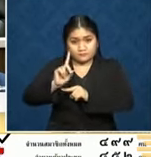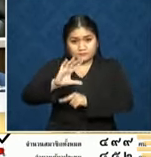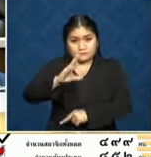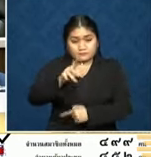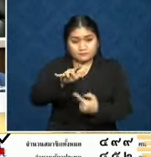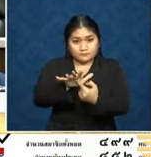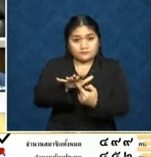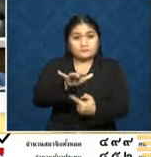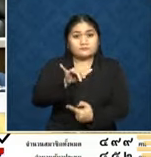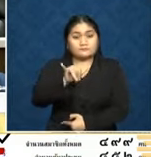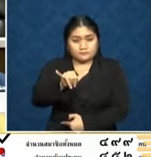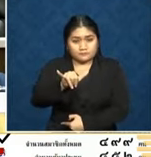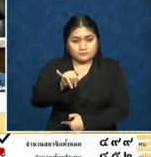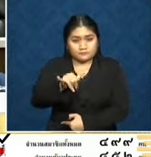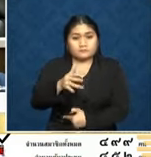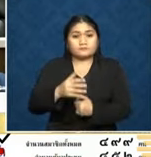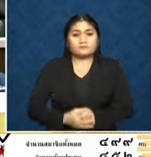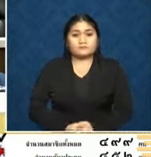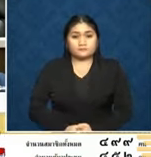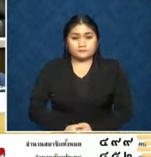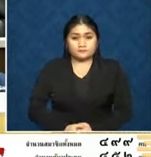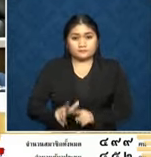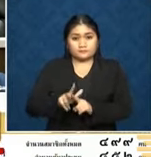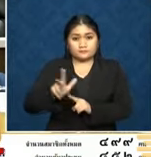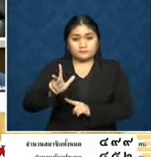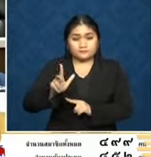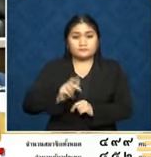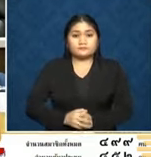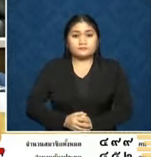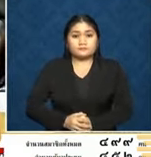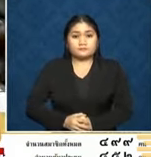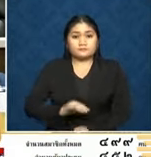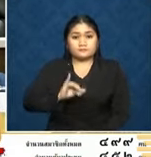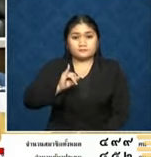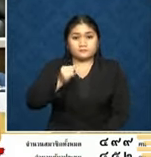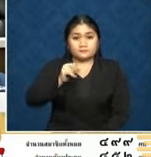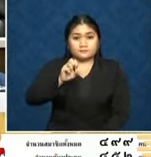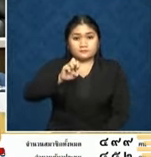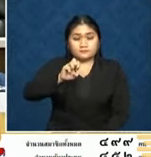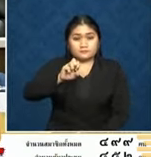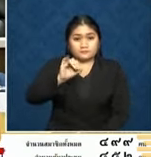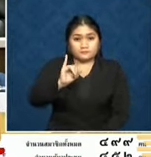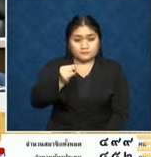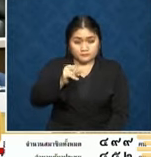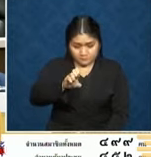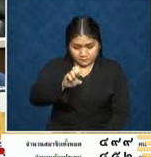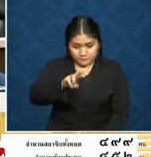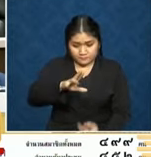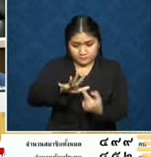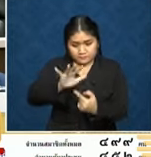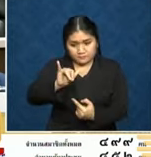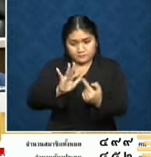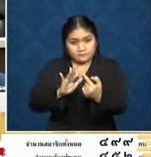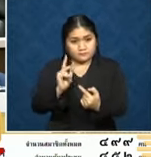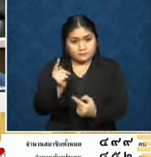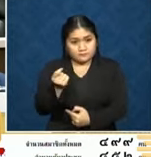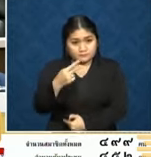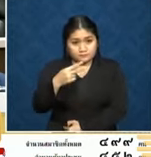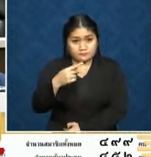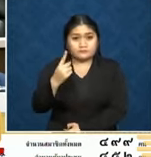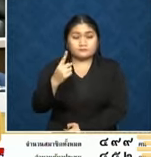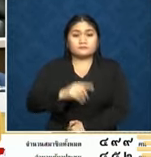ยวุฒิวิวัฒน์ชัย 3.นายจิรายุทธทรัพย์ศรีโสภา